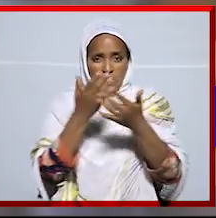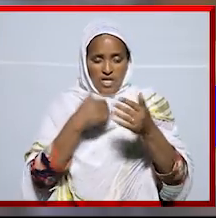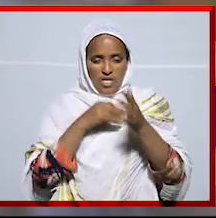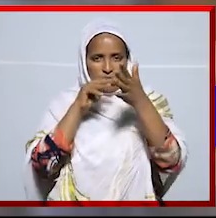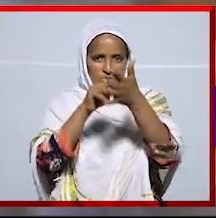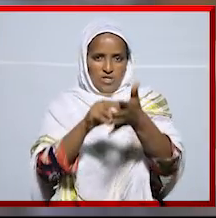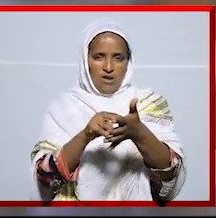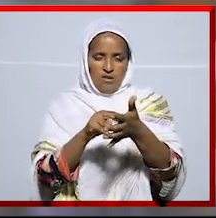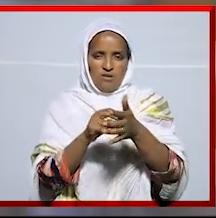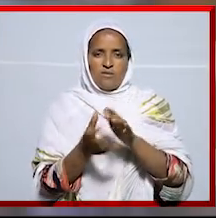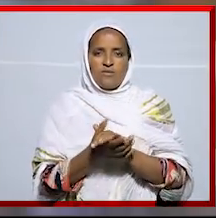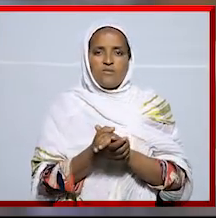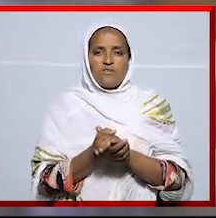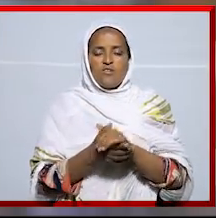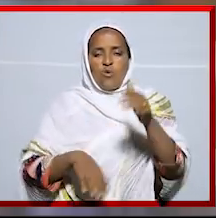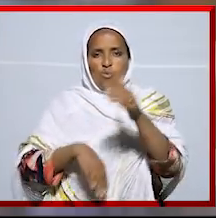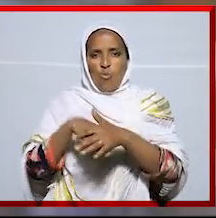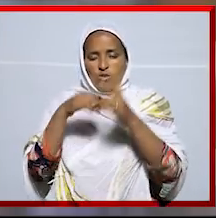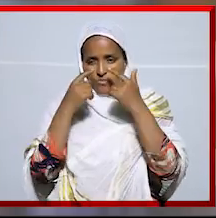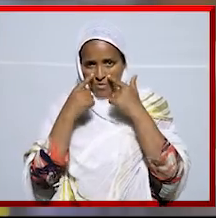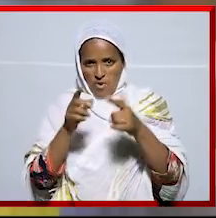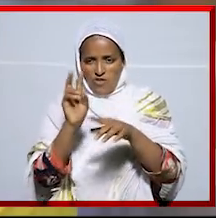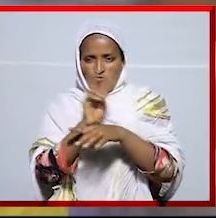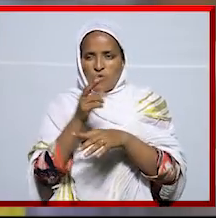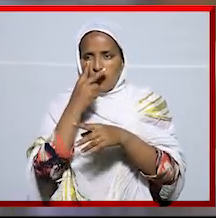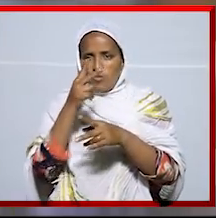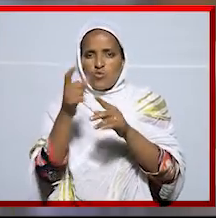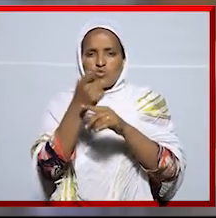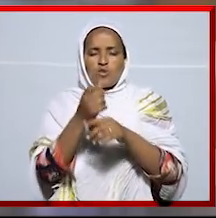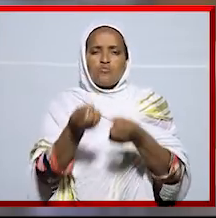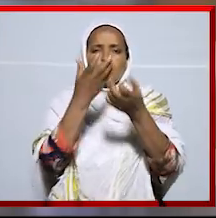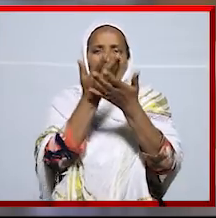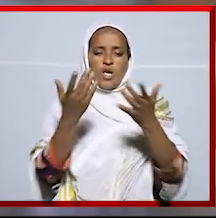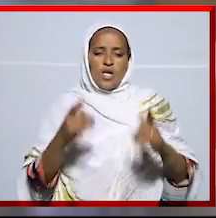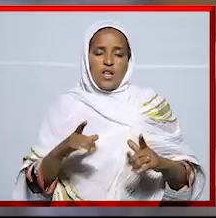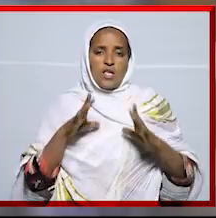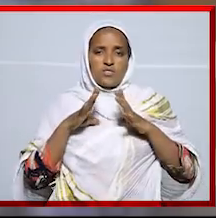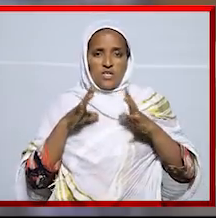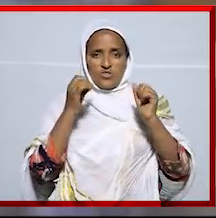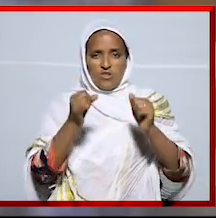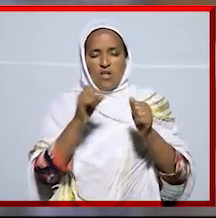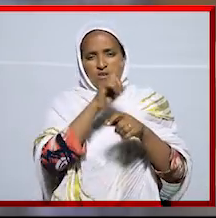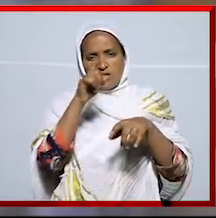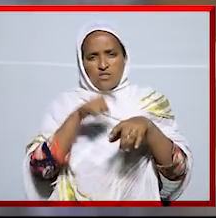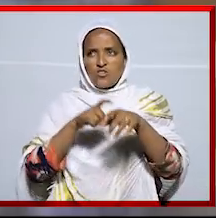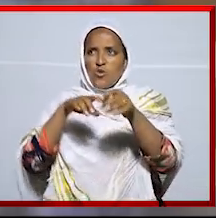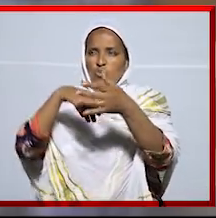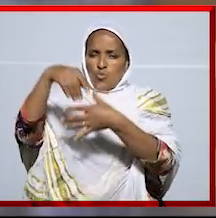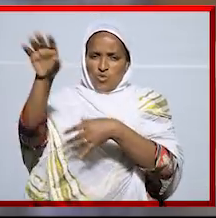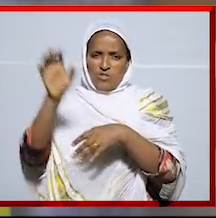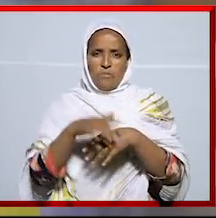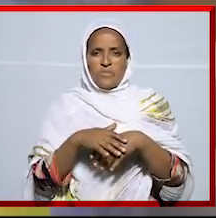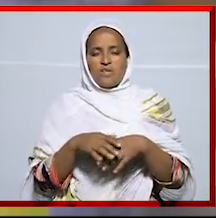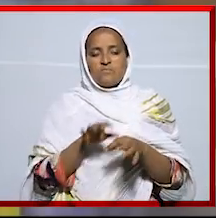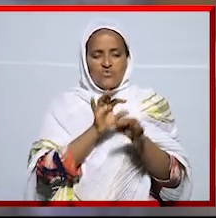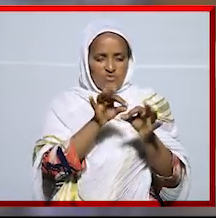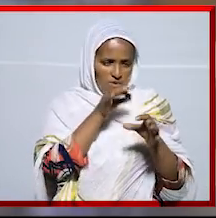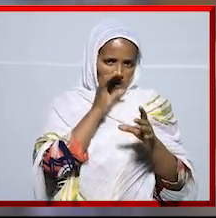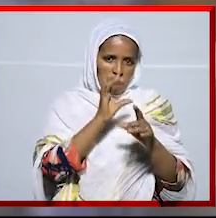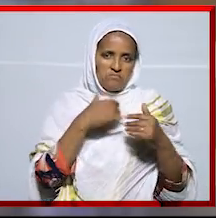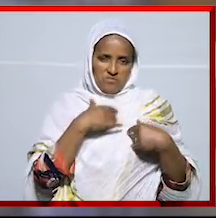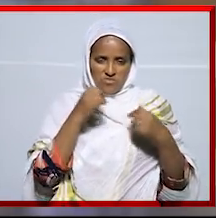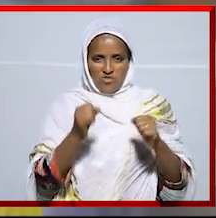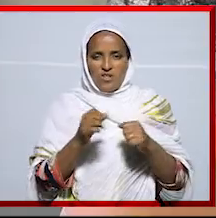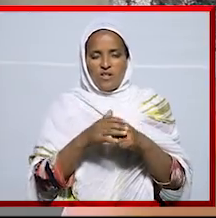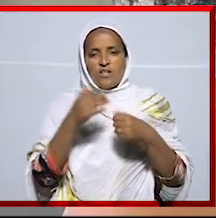የሚያዝናናኝ ነገር ለምሳሌ ኳስ በማየት ፊልም በማየትም ሊሆን ይችላል። ብዙ ነገር ሊያዝናና ይችላል። አንዳንድ ወጣ ብለም የሆነ የምትልበት ሰዓት